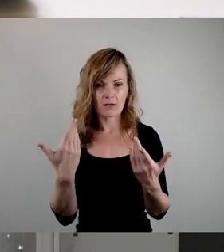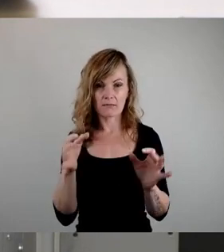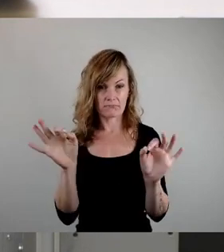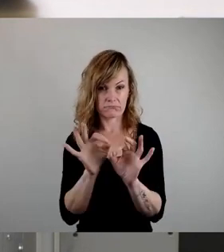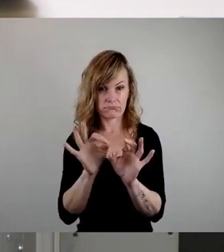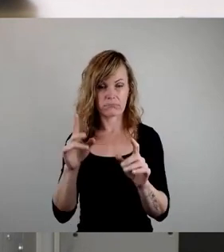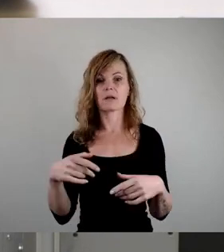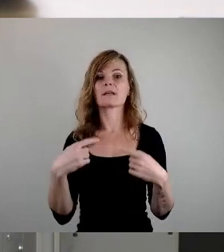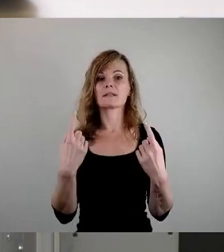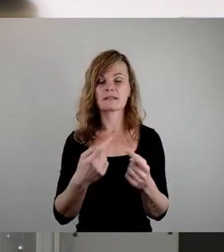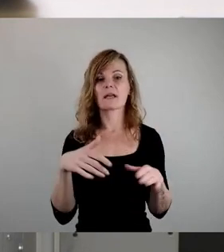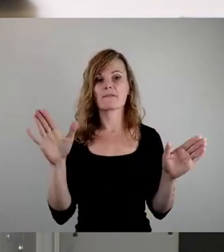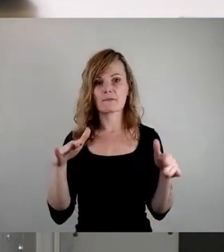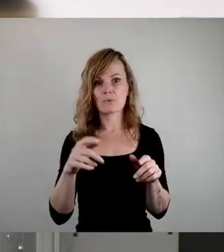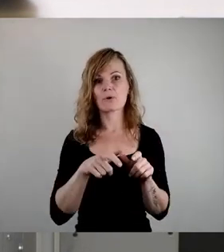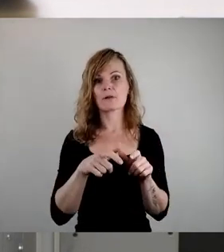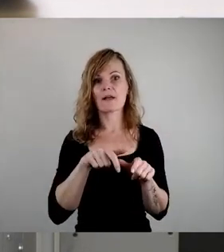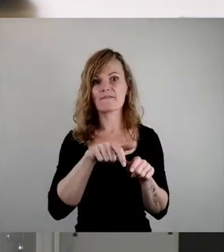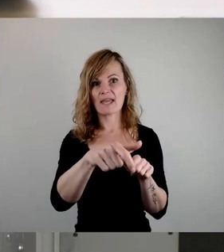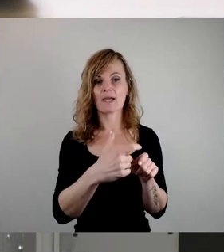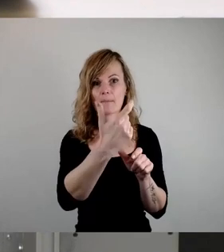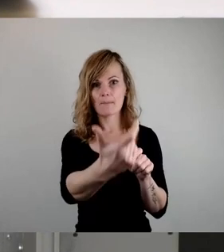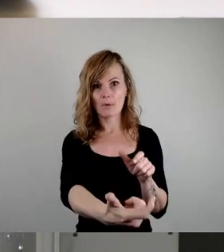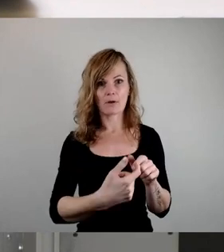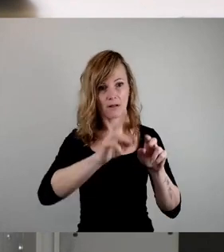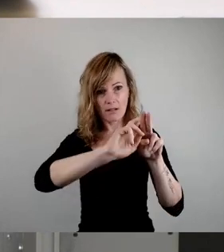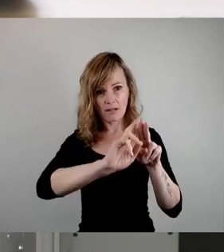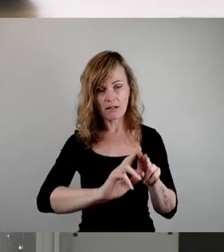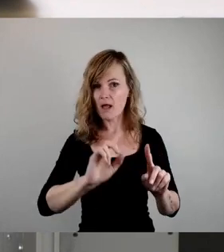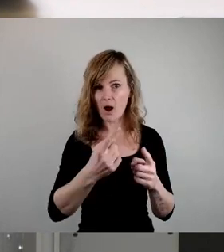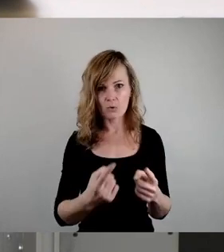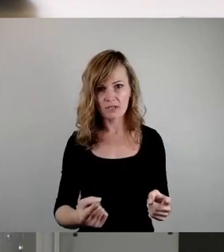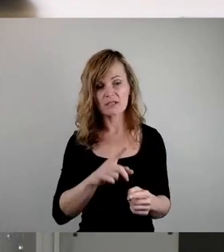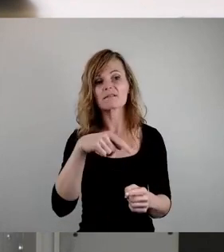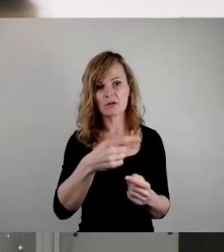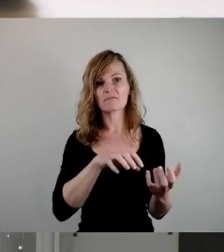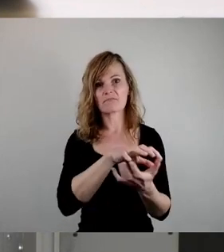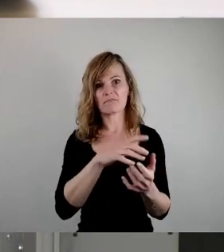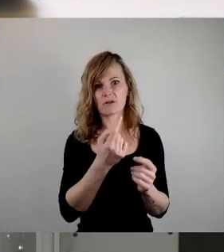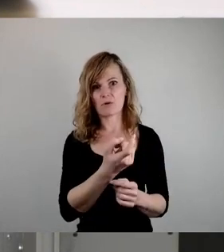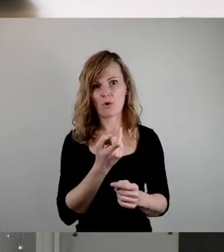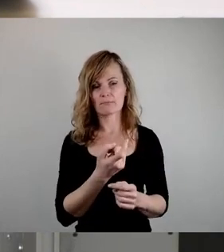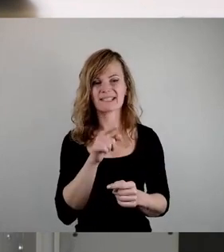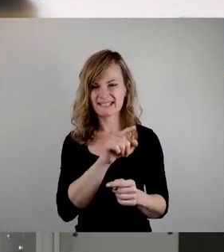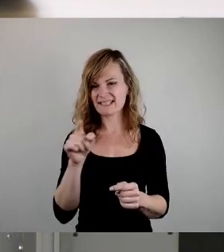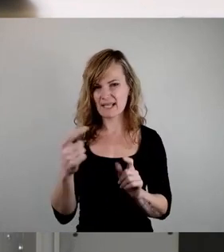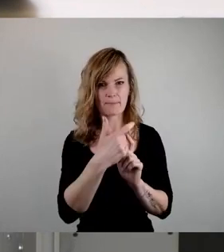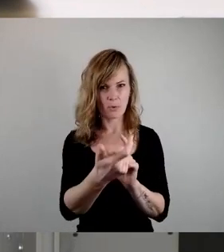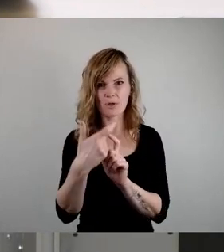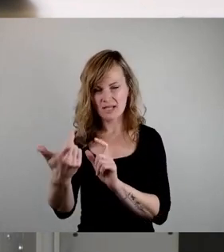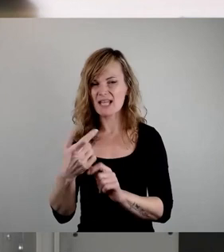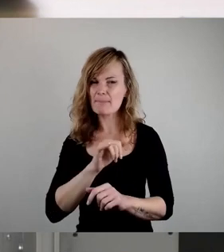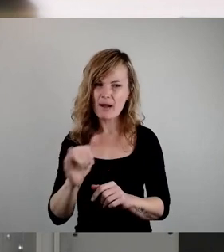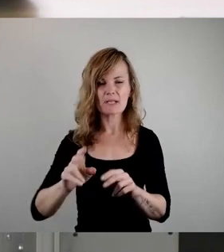irgendwann an der Flügelwegbrücke, die wird auch nicht gewartet. Ja? Das sind alles Brücken, die irgendwo uns immer wieder auf die Füße fallen